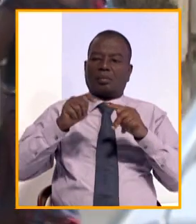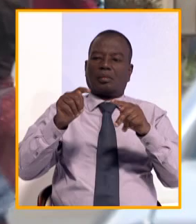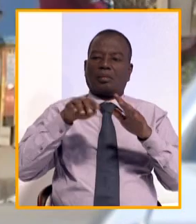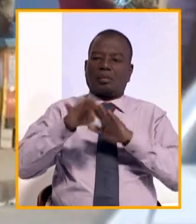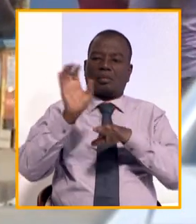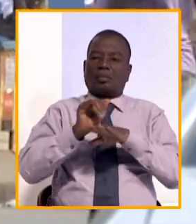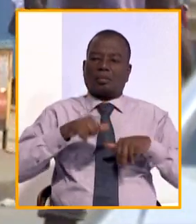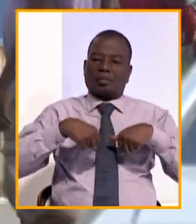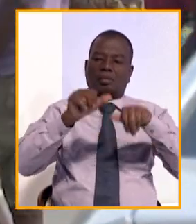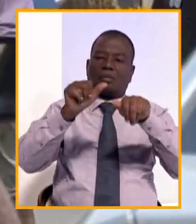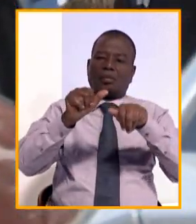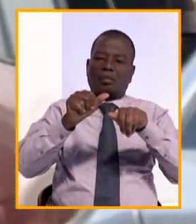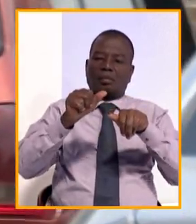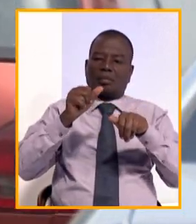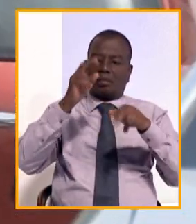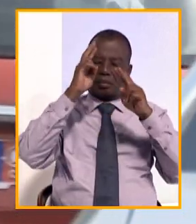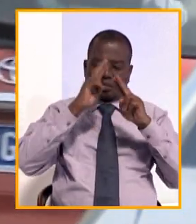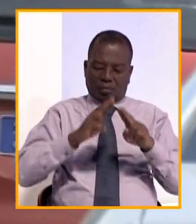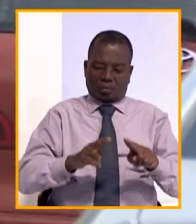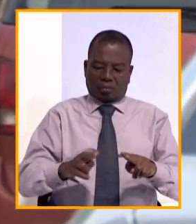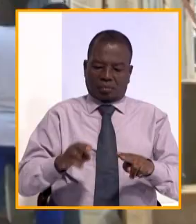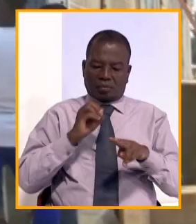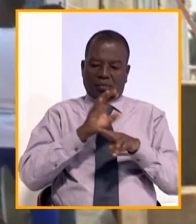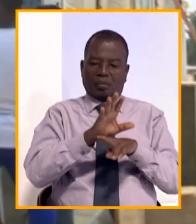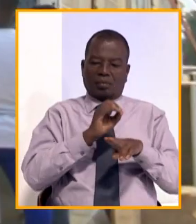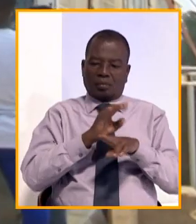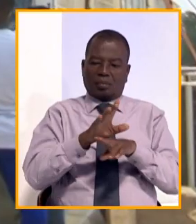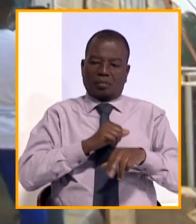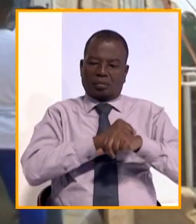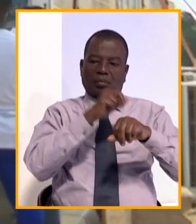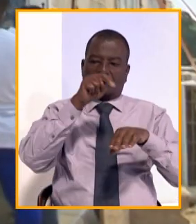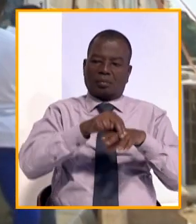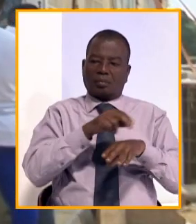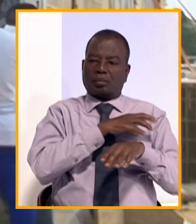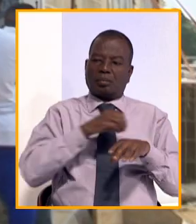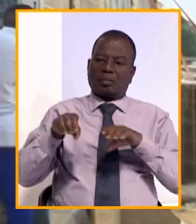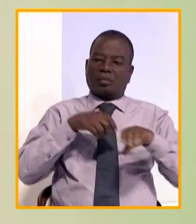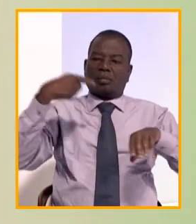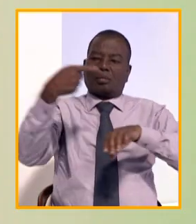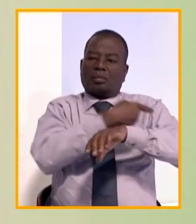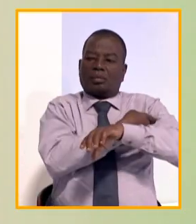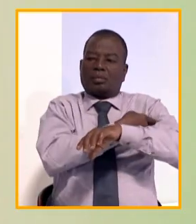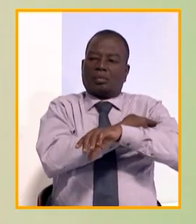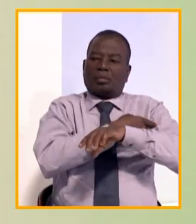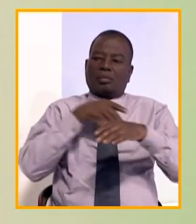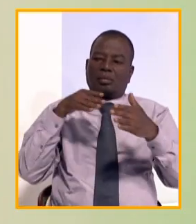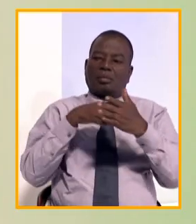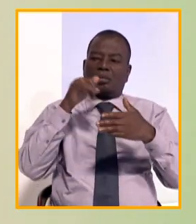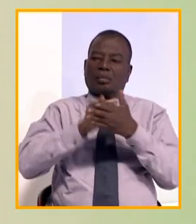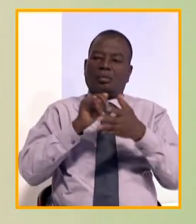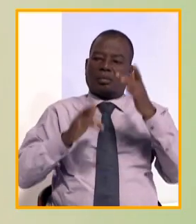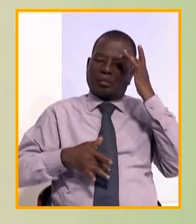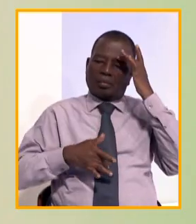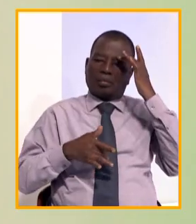à continuer de respecter les consignes de protection et à se faire vacciner contre cette